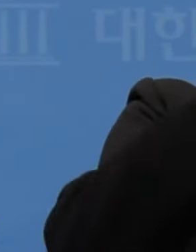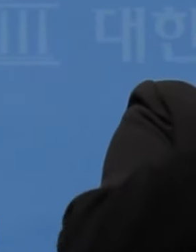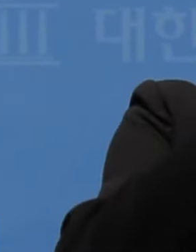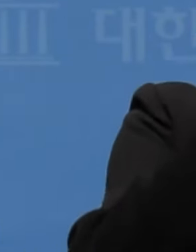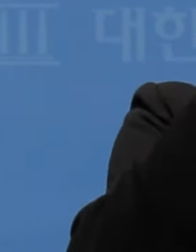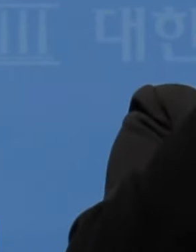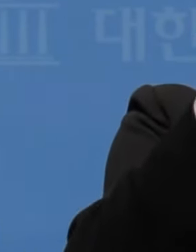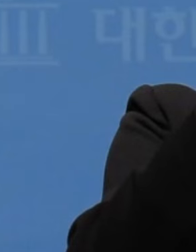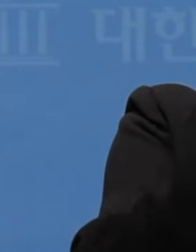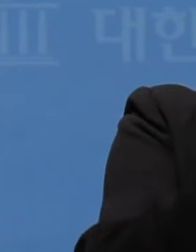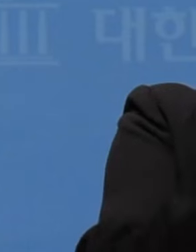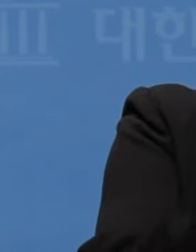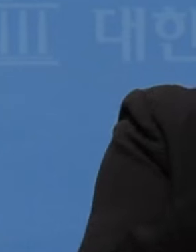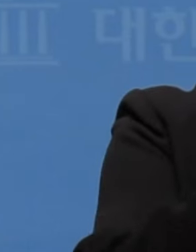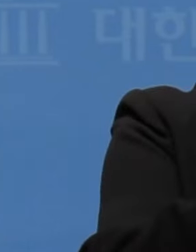법안을 앞다퉈 발의했습니다.